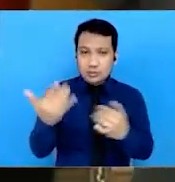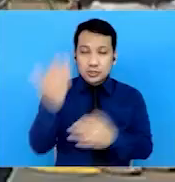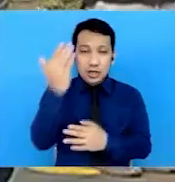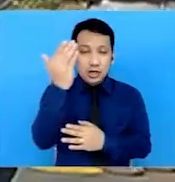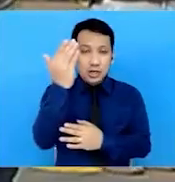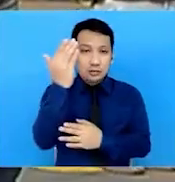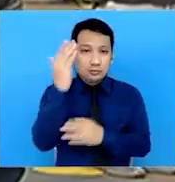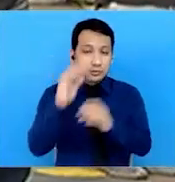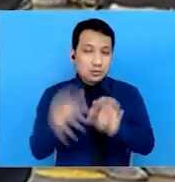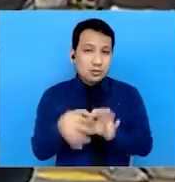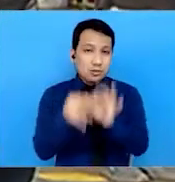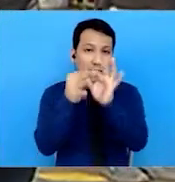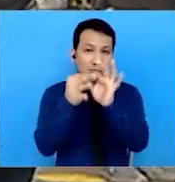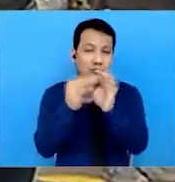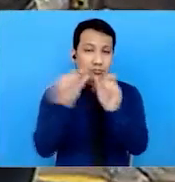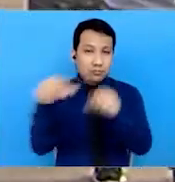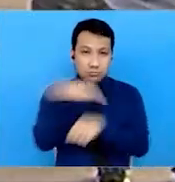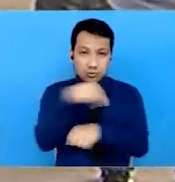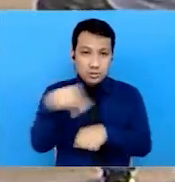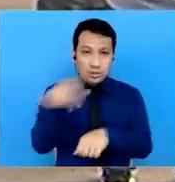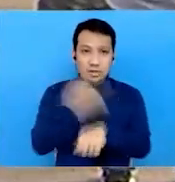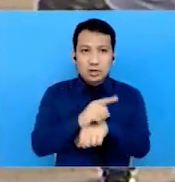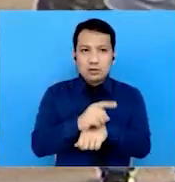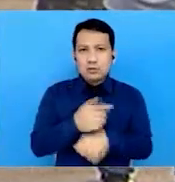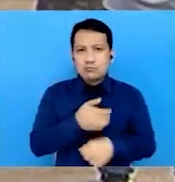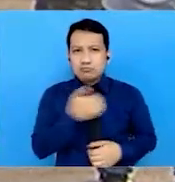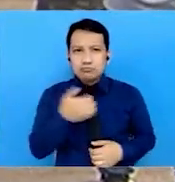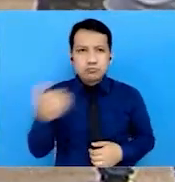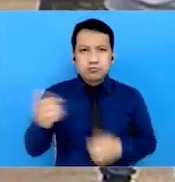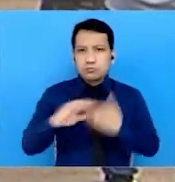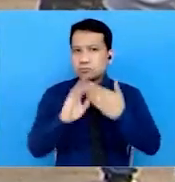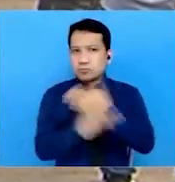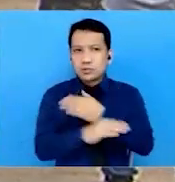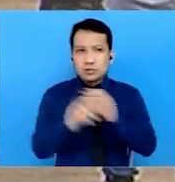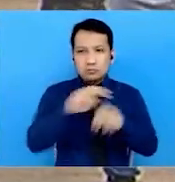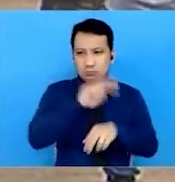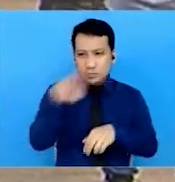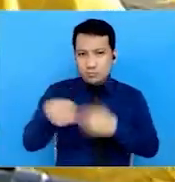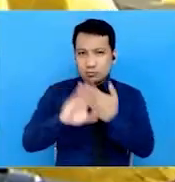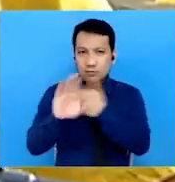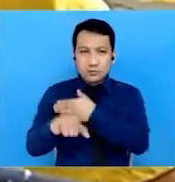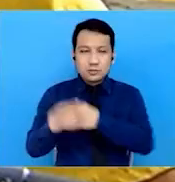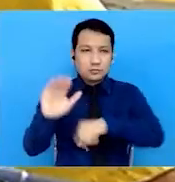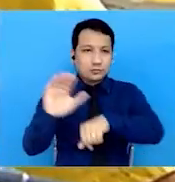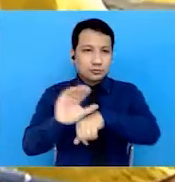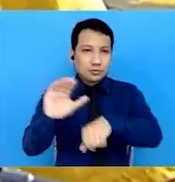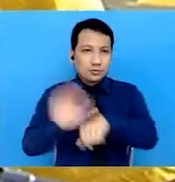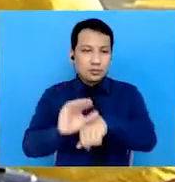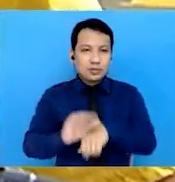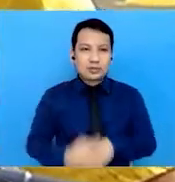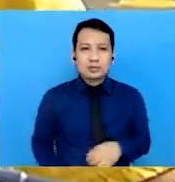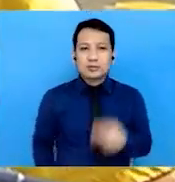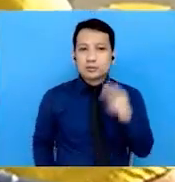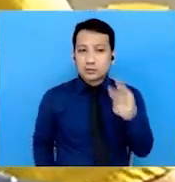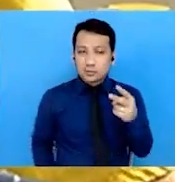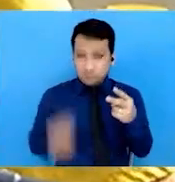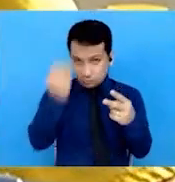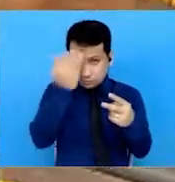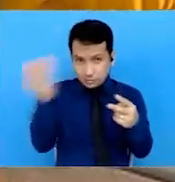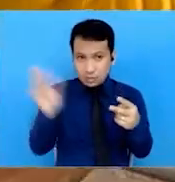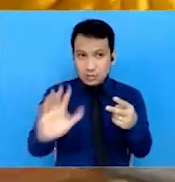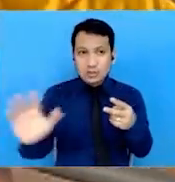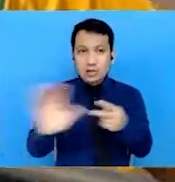magsimba. May ilang mga naging emosyonal pa nang muling makatapak sa simbahan. Tonto at naluha ko ngayon nung nakabalik